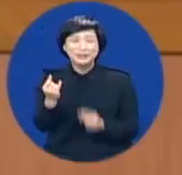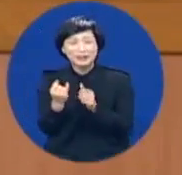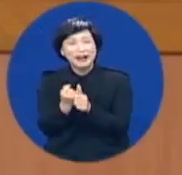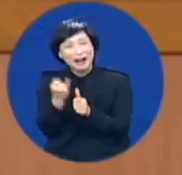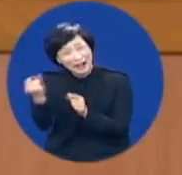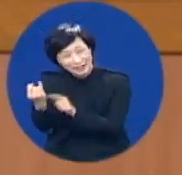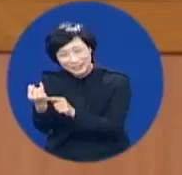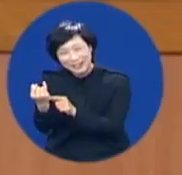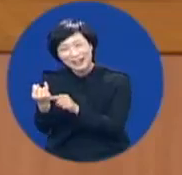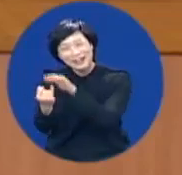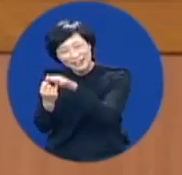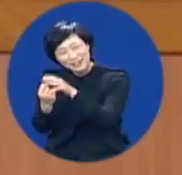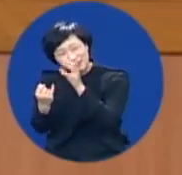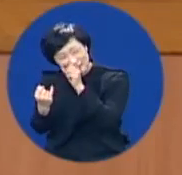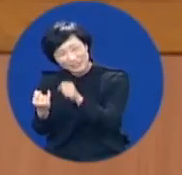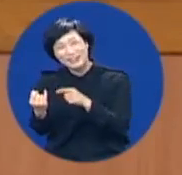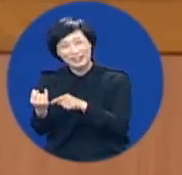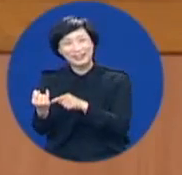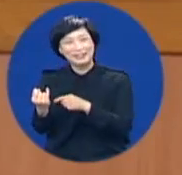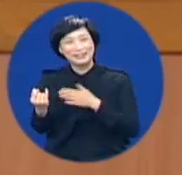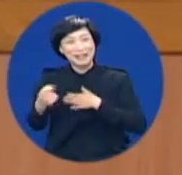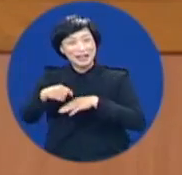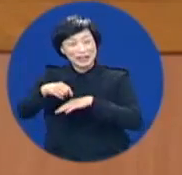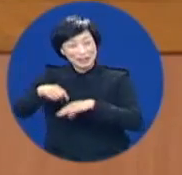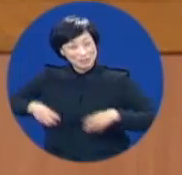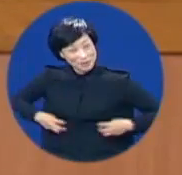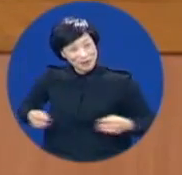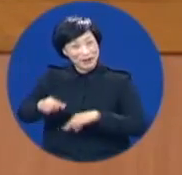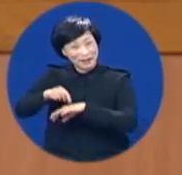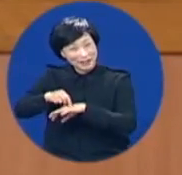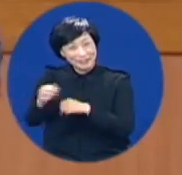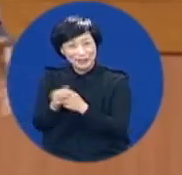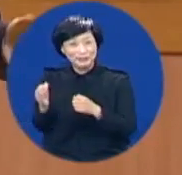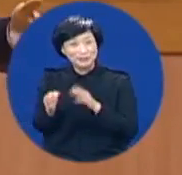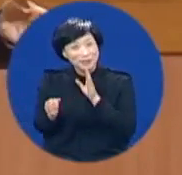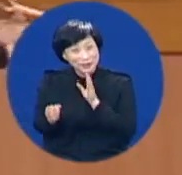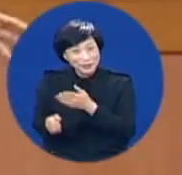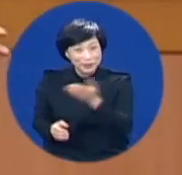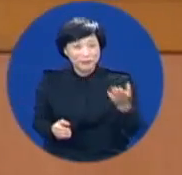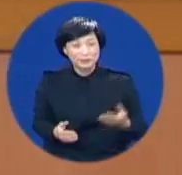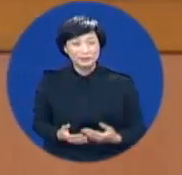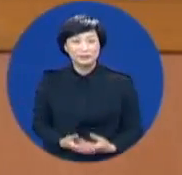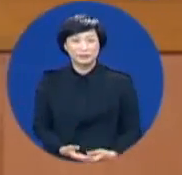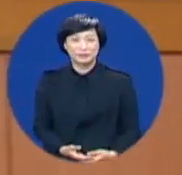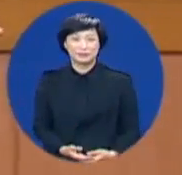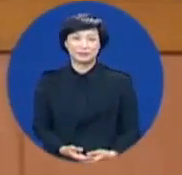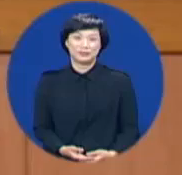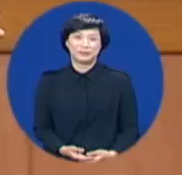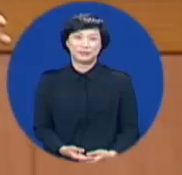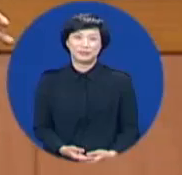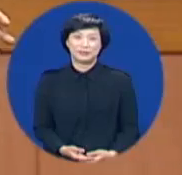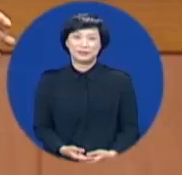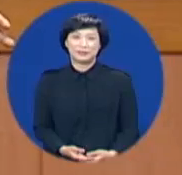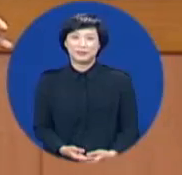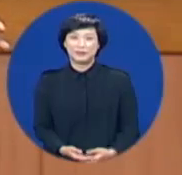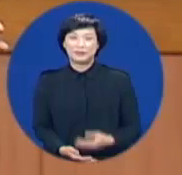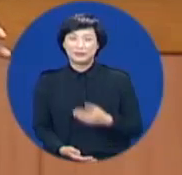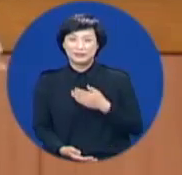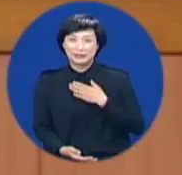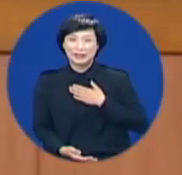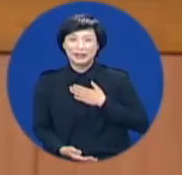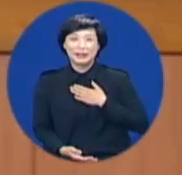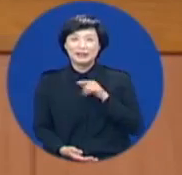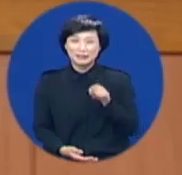지금. 알아보는 거, 자기 갈비와 뼈를 알아보는 겁니다. 저는 이런 말을